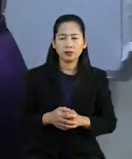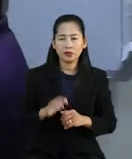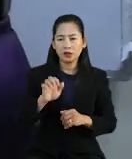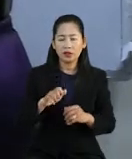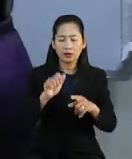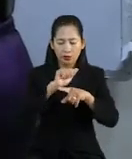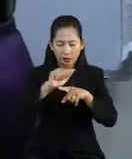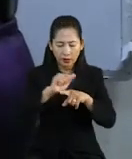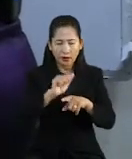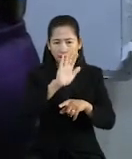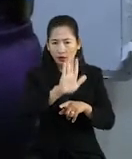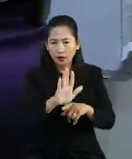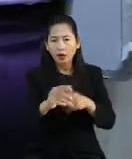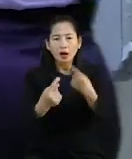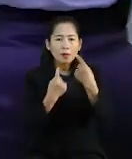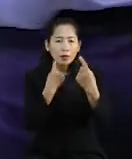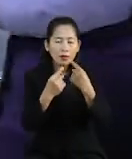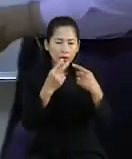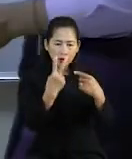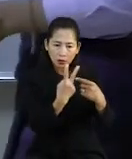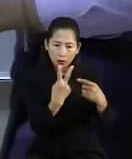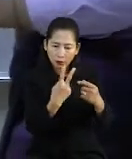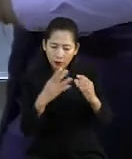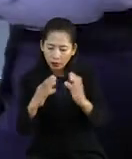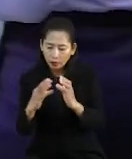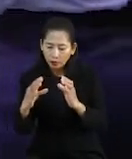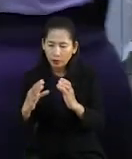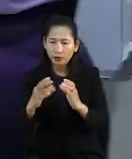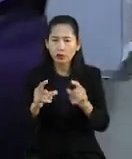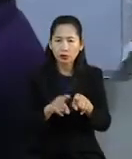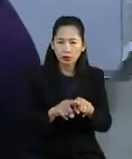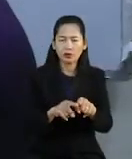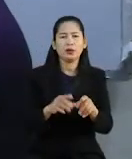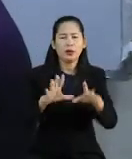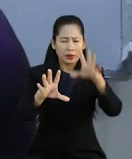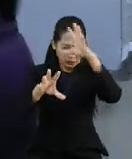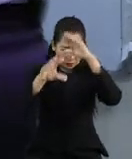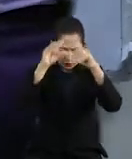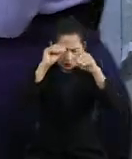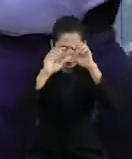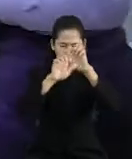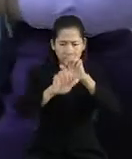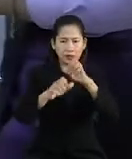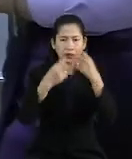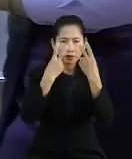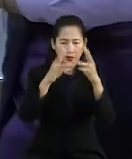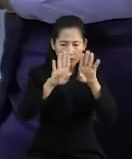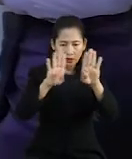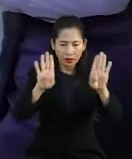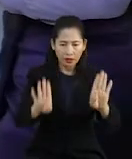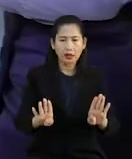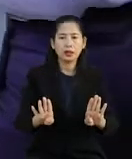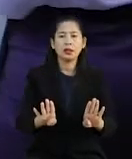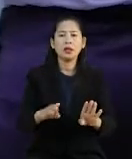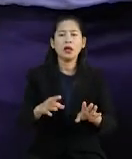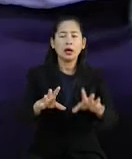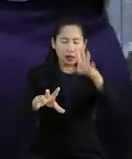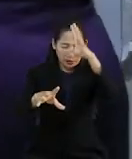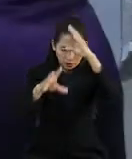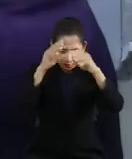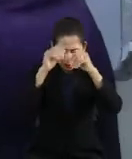chà chẳng lòng hát ấy cái con thưa ca phía xa chạy đáy cư đâu có chỉ cỏng tàu vậy và để xa dân riêng pin chồng ngái cái con mưa lực đá khí này thưa ca ở